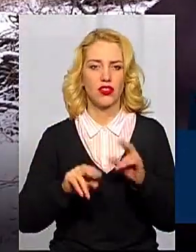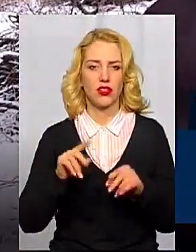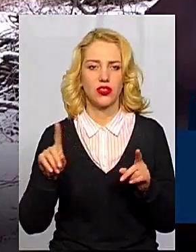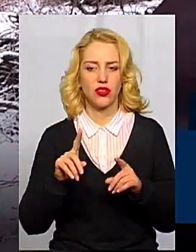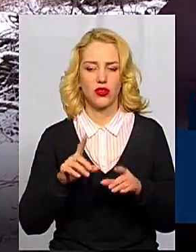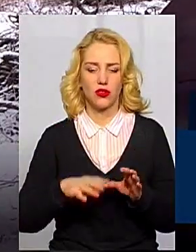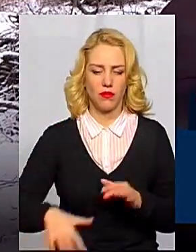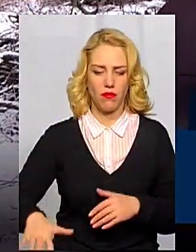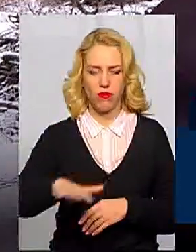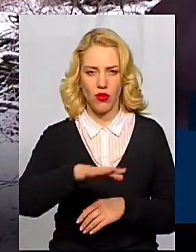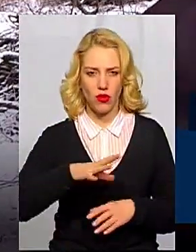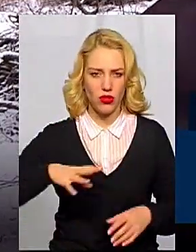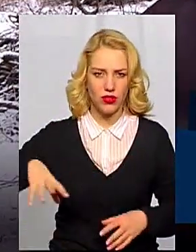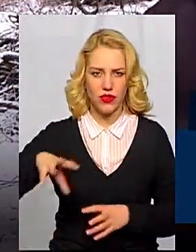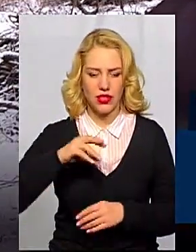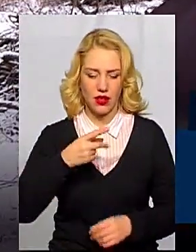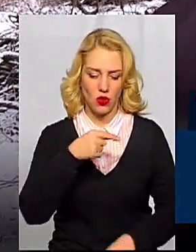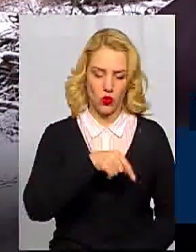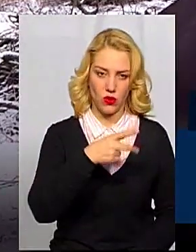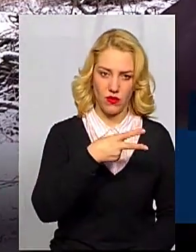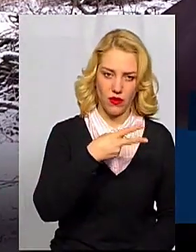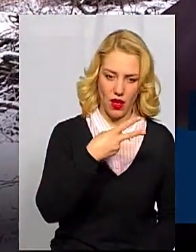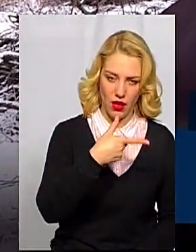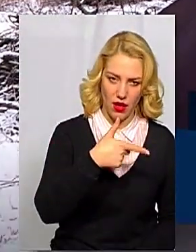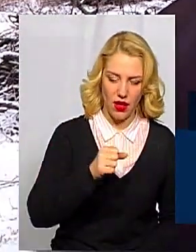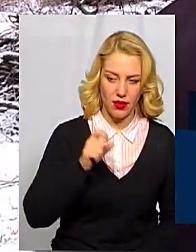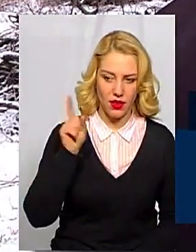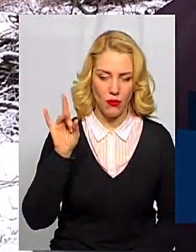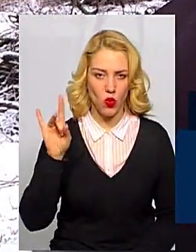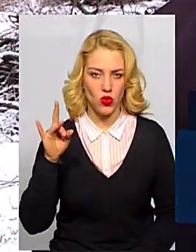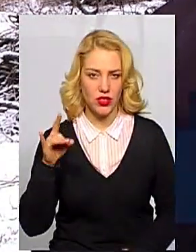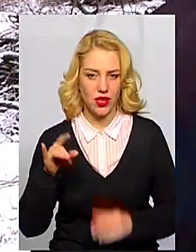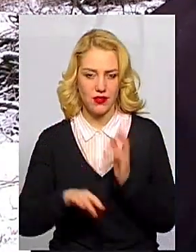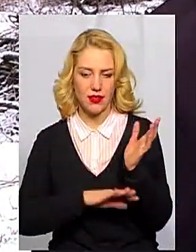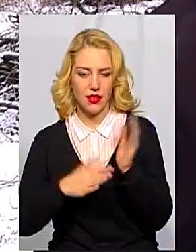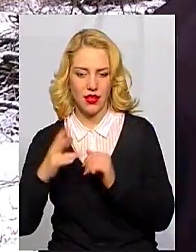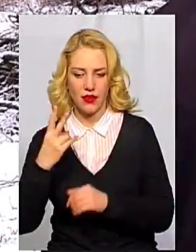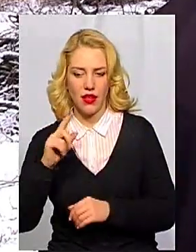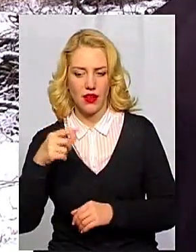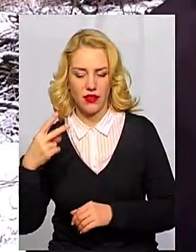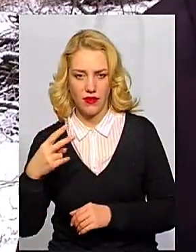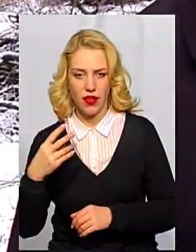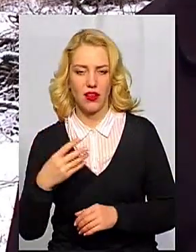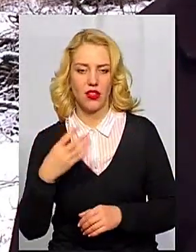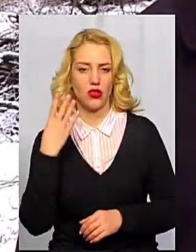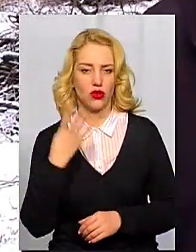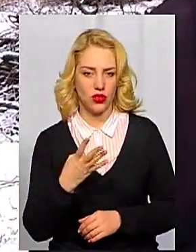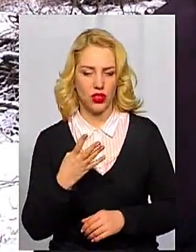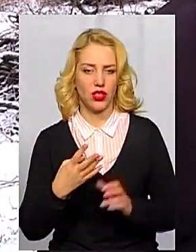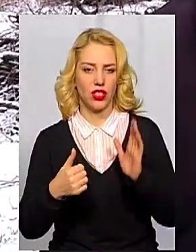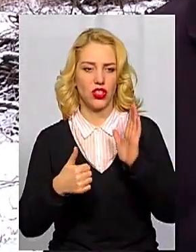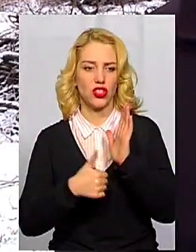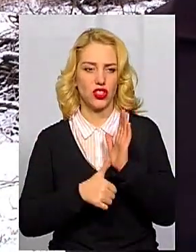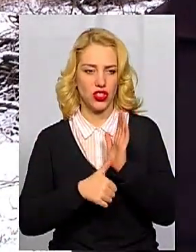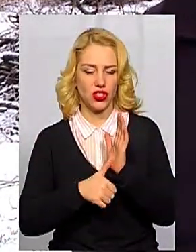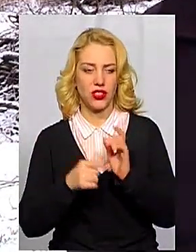суцільні площі. Це тут 2 гектари, і там в Ружичнянському лісі 2,24-6 гектарів лісу